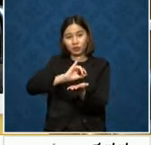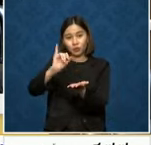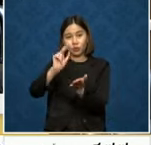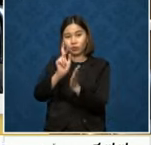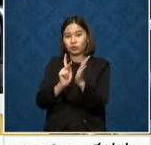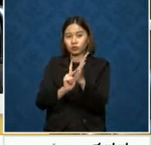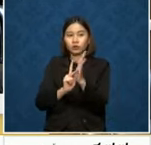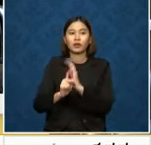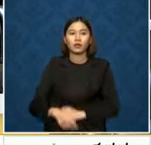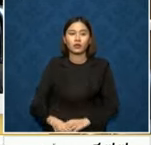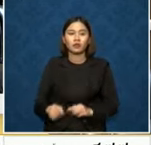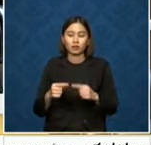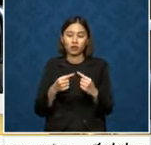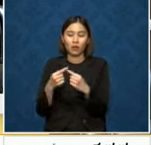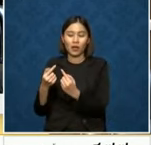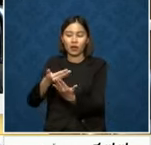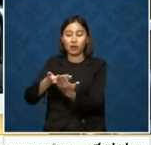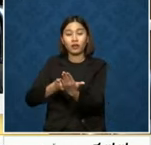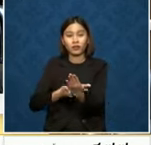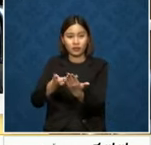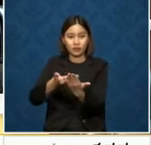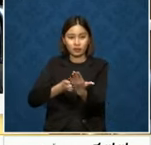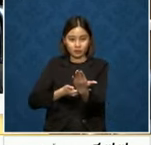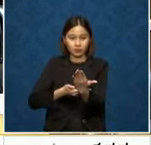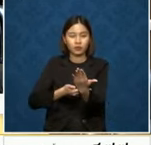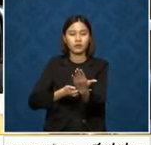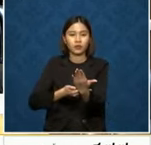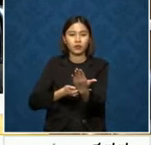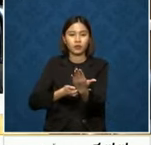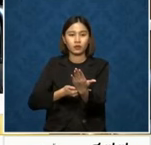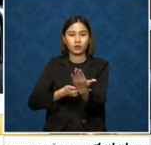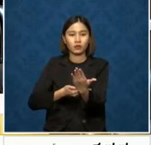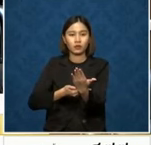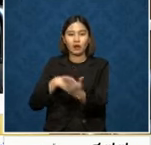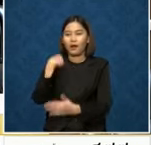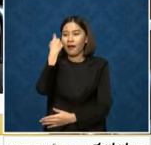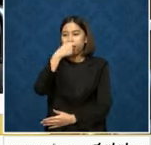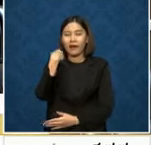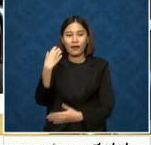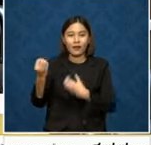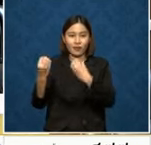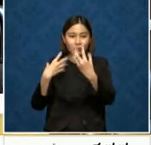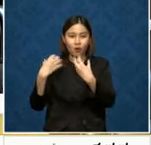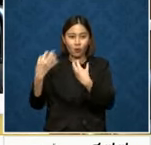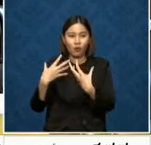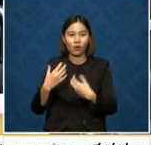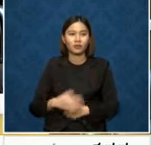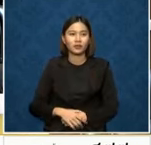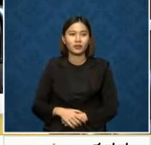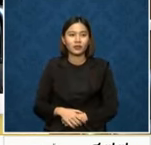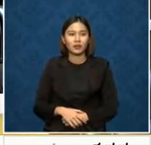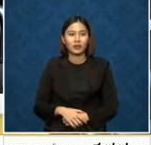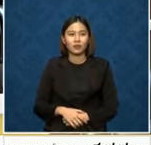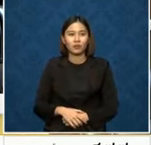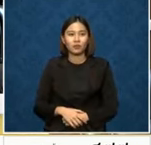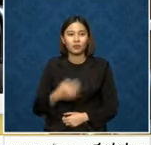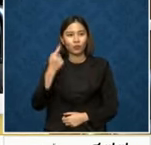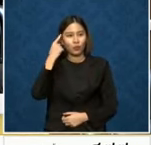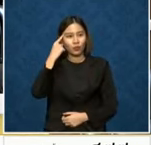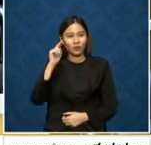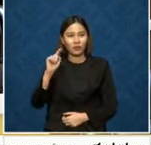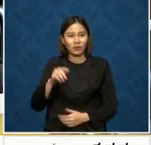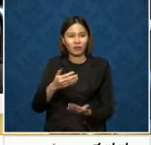รื่องต่อมาคือลอตเตอรี่ลอตเตอรี่เนี่ยใครก็บอกสลากกินแบ่งผมว่ามันเป็นส